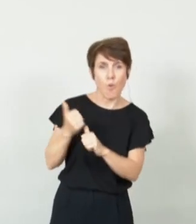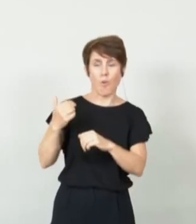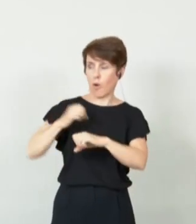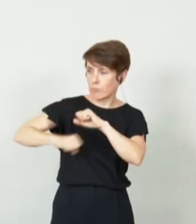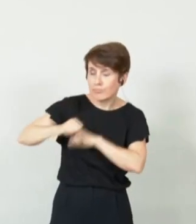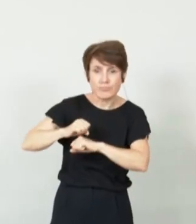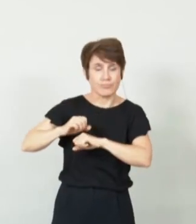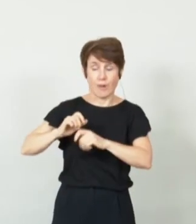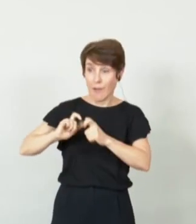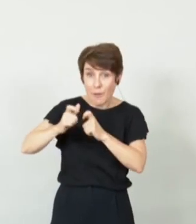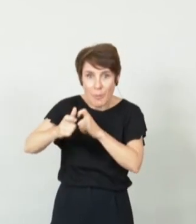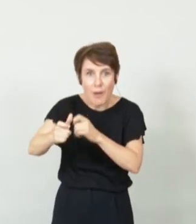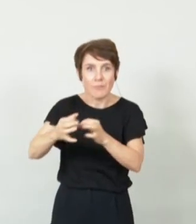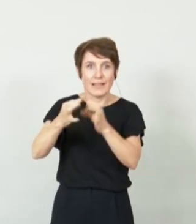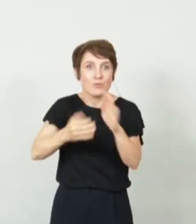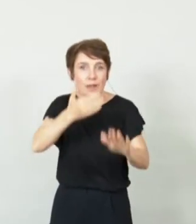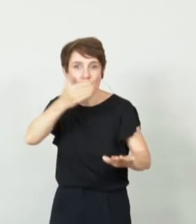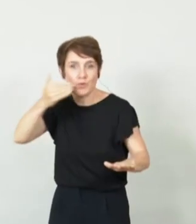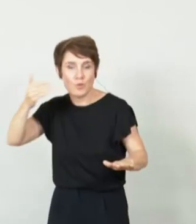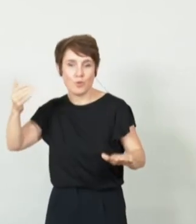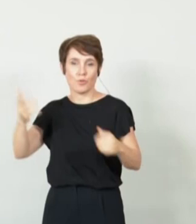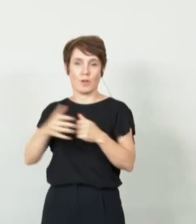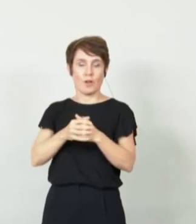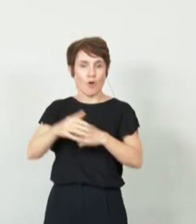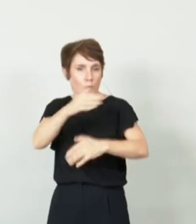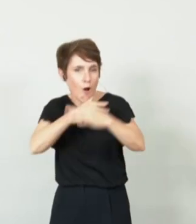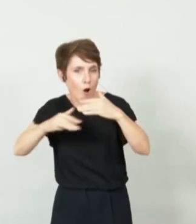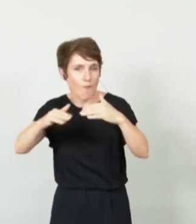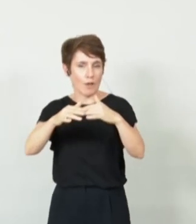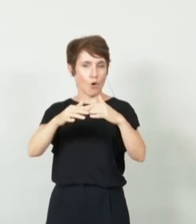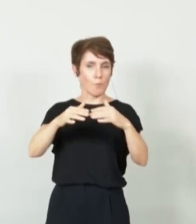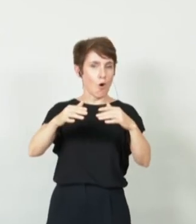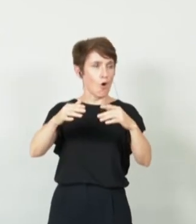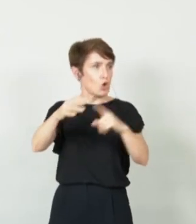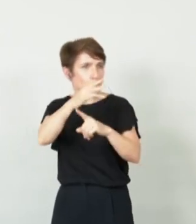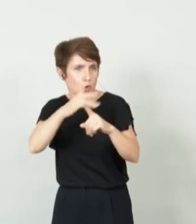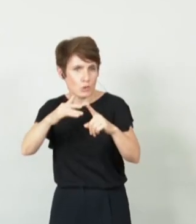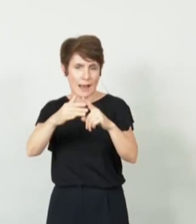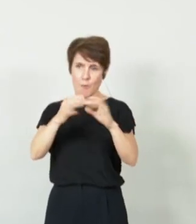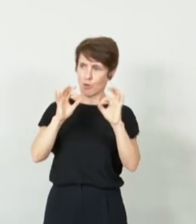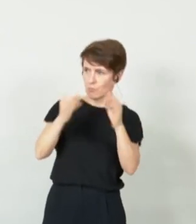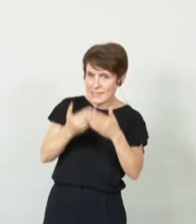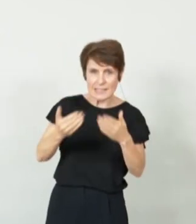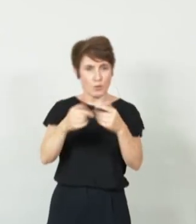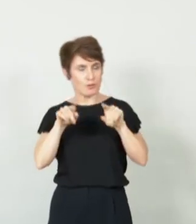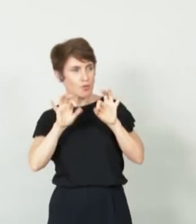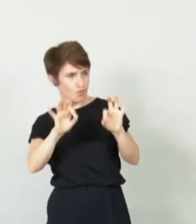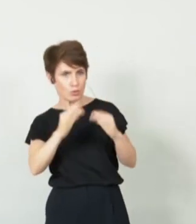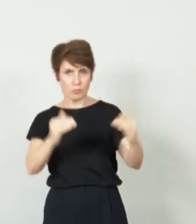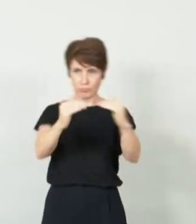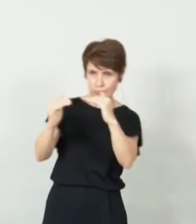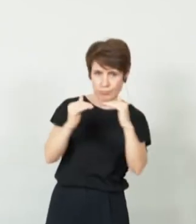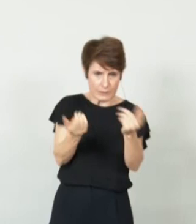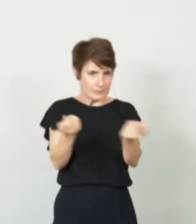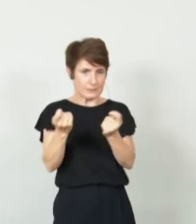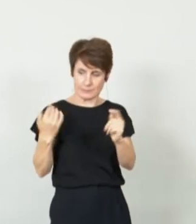avancer dans les améliorations les redirections environnementales et socialement juste ensuite nous avons